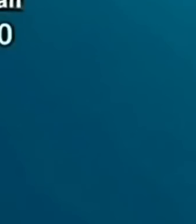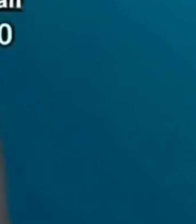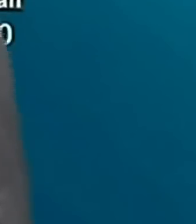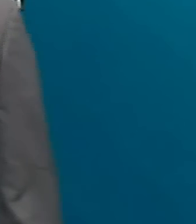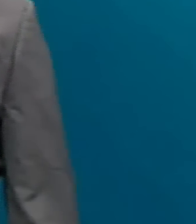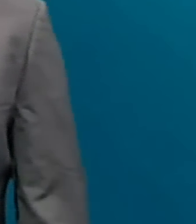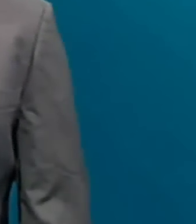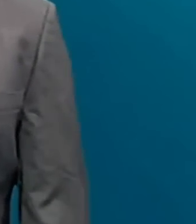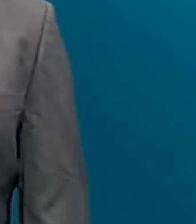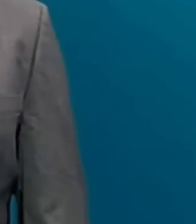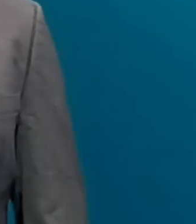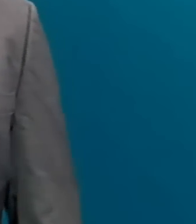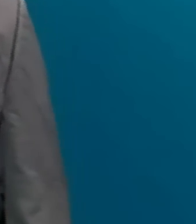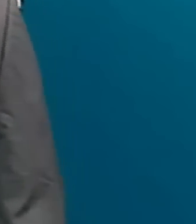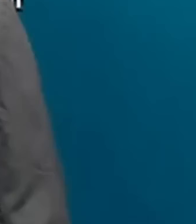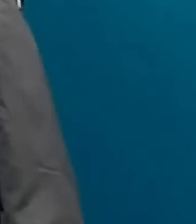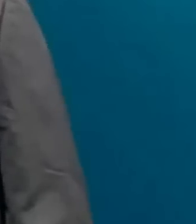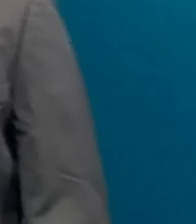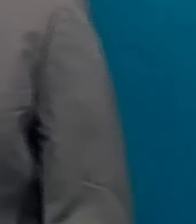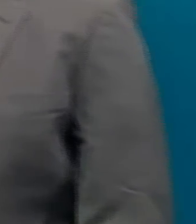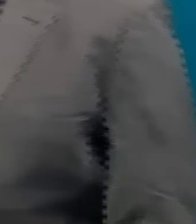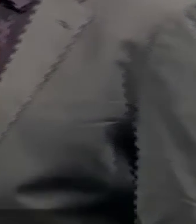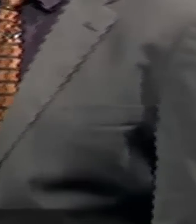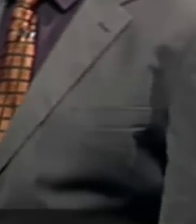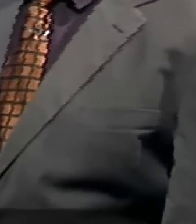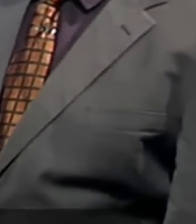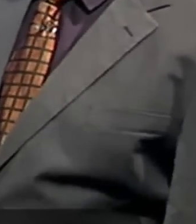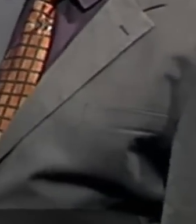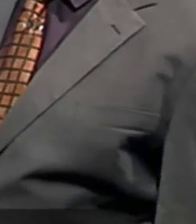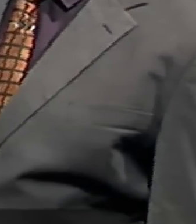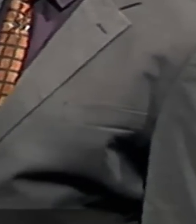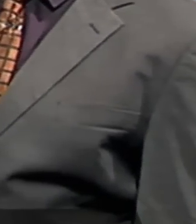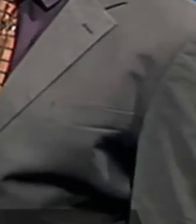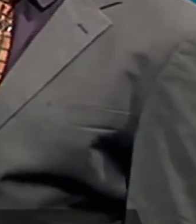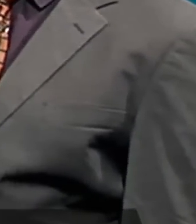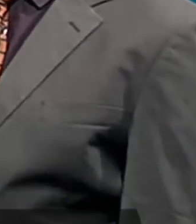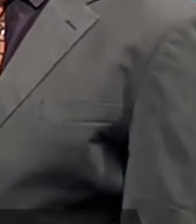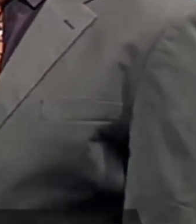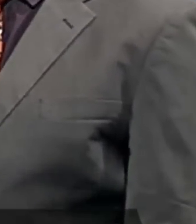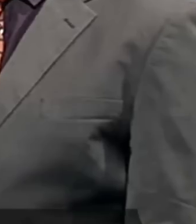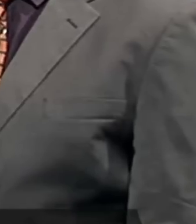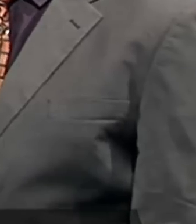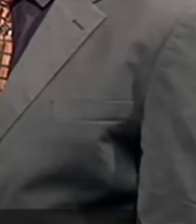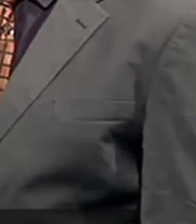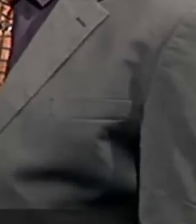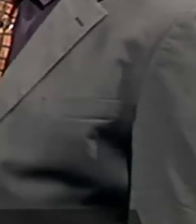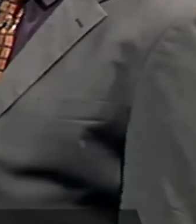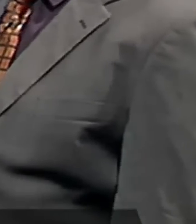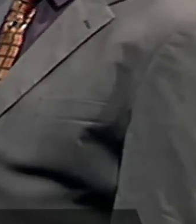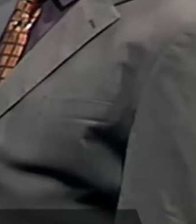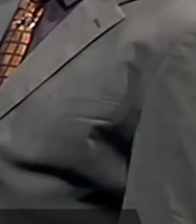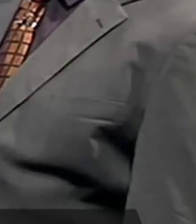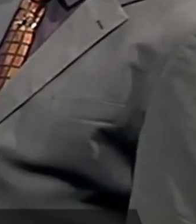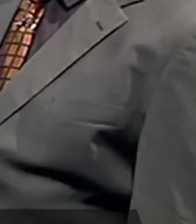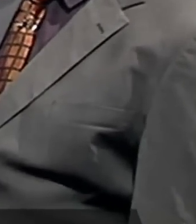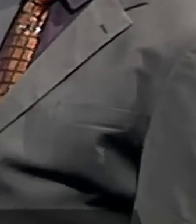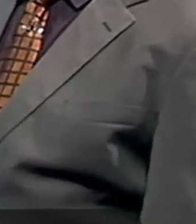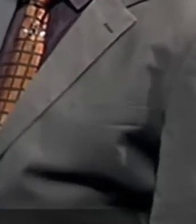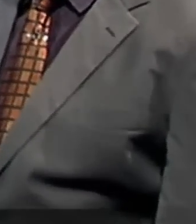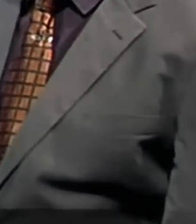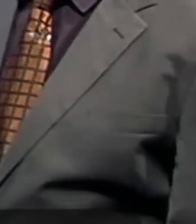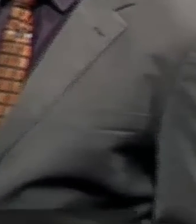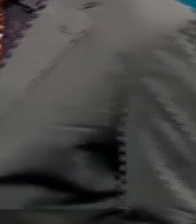Tidiswa ke itebohele ke be ke dumedisa le hona mohi ke dumedise re sheba dikarolo tsa bophirima tsana ha o tla bo sena dipula ho tla bo hlakile mme re sheba dikarolo tsana tsa bohareng o